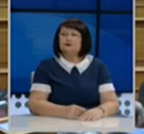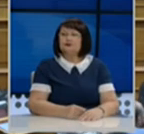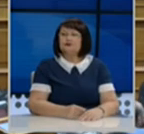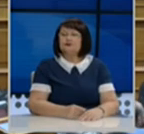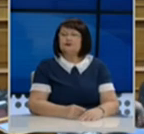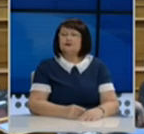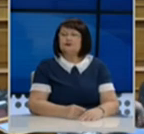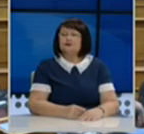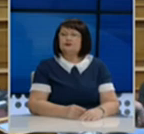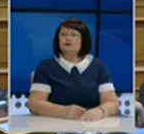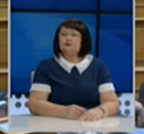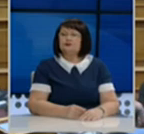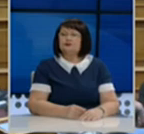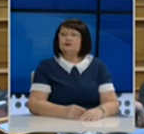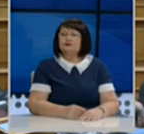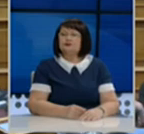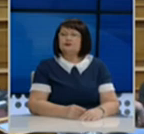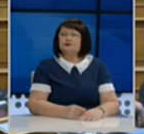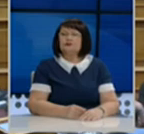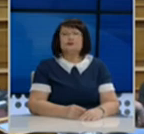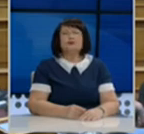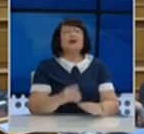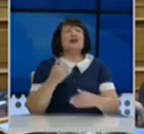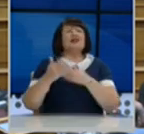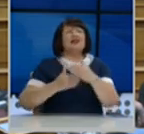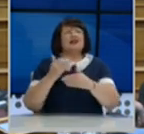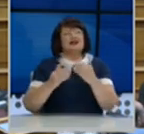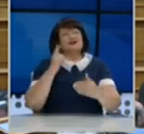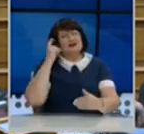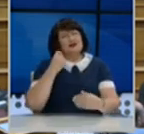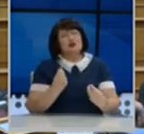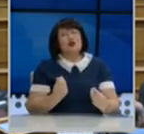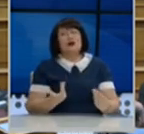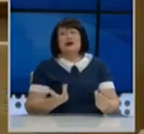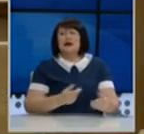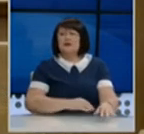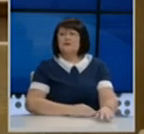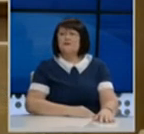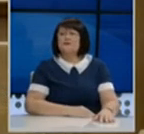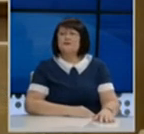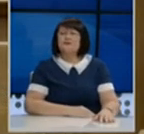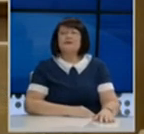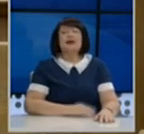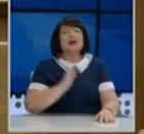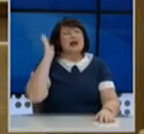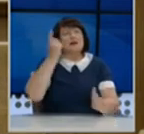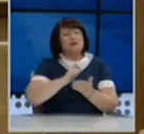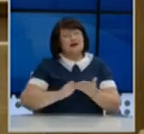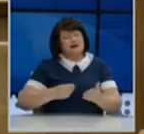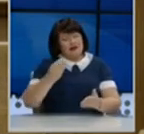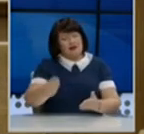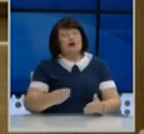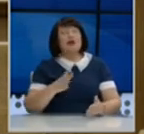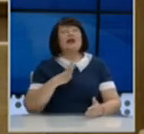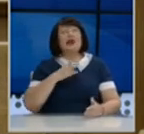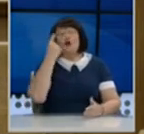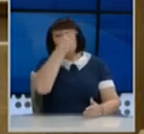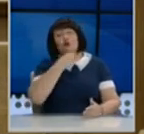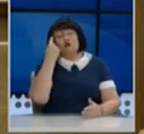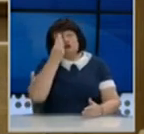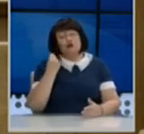Παρακαλώ, ας τηρηθεί η διαδικασία όπως τη γνωρίζουμε όλοι πολύ καλά. Θα την καταθέσω και στα πρακτικά, αλλά θέλω να δώσω στον